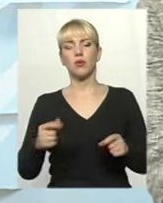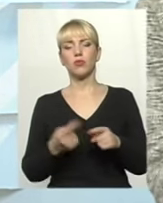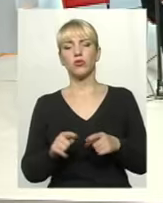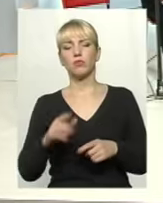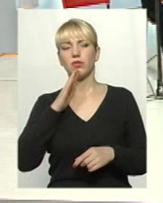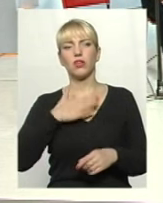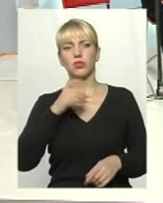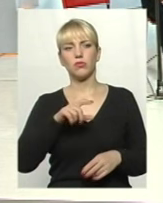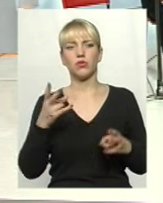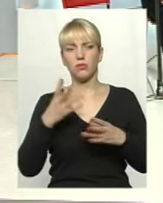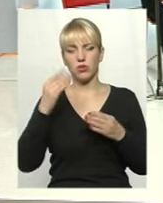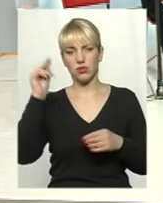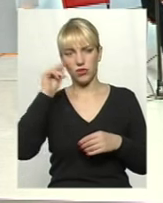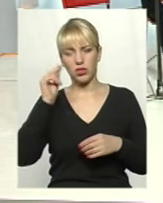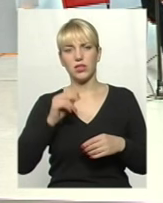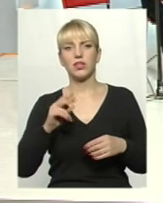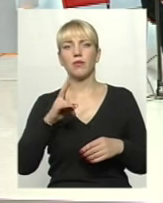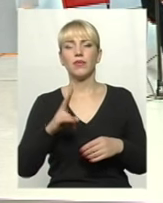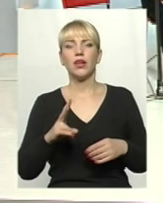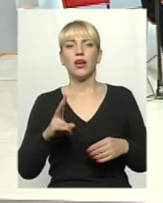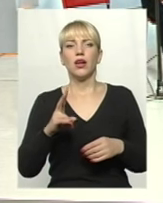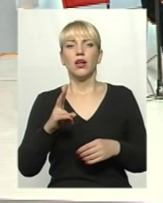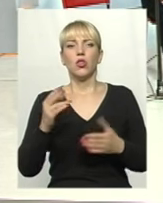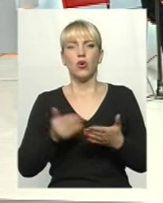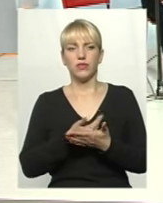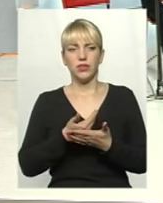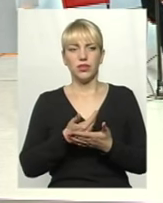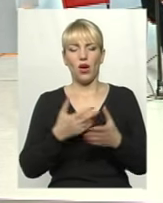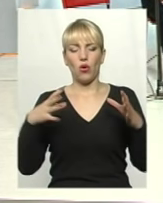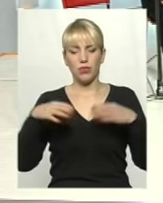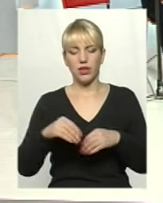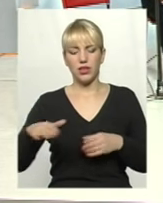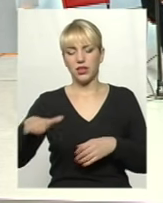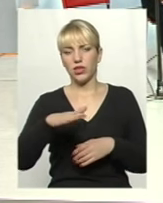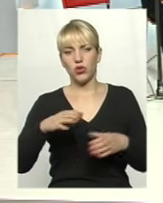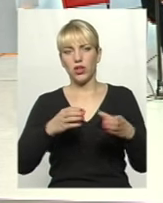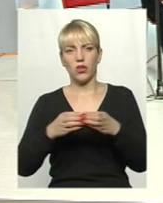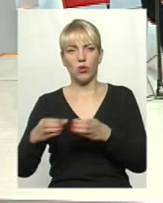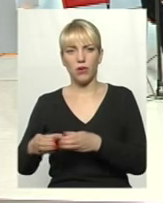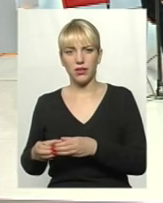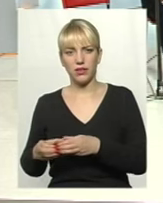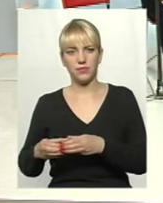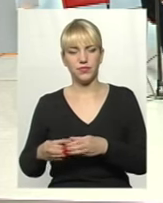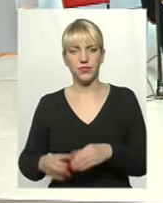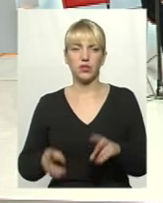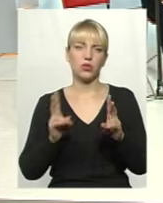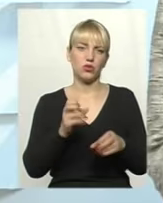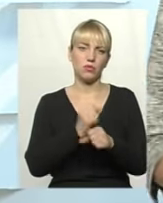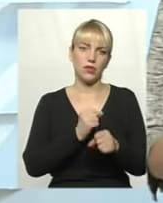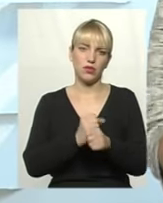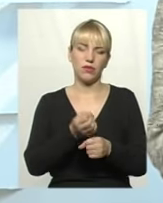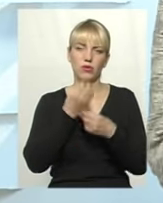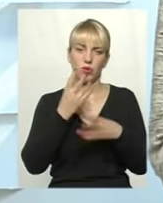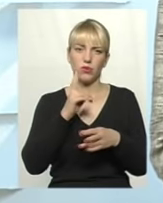треба вчитися. Разом з тим, нові об'єднані територіальні громади. Хтось спрацював